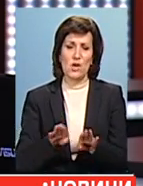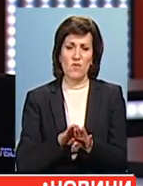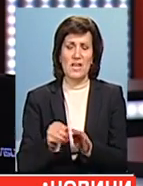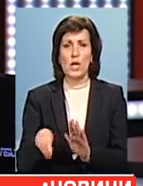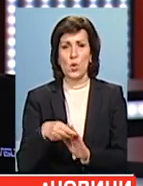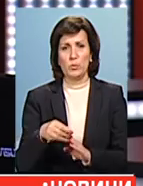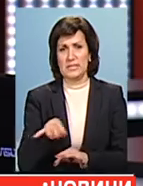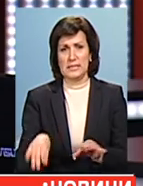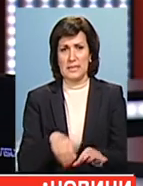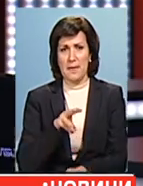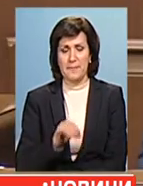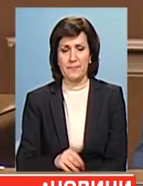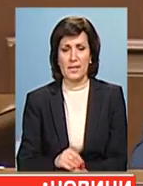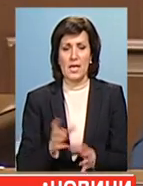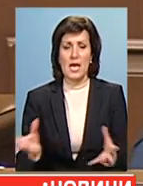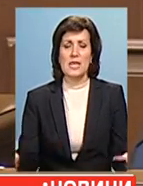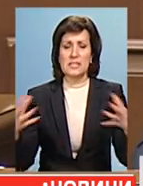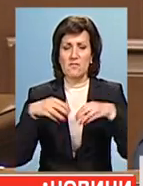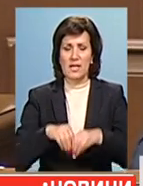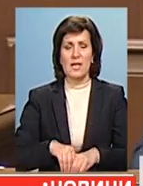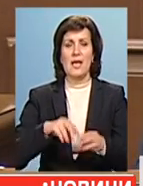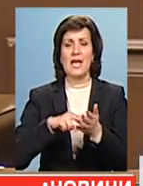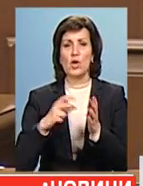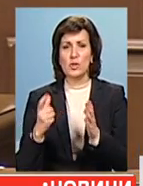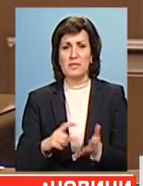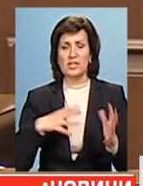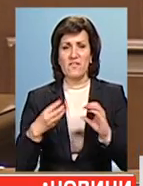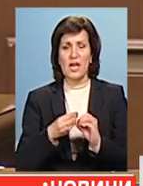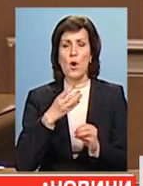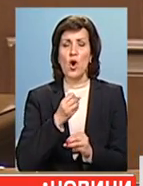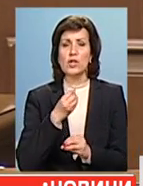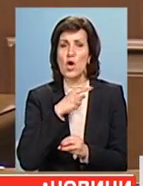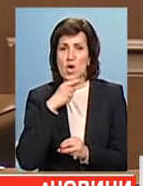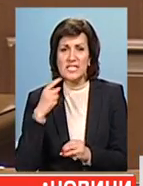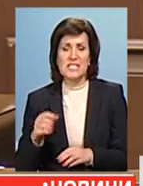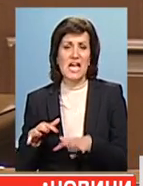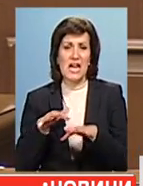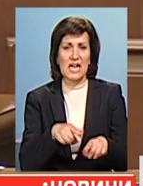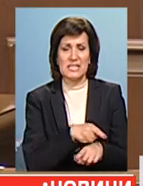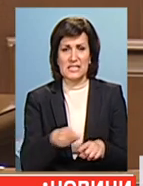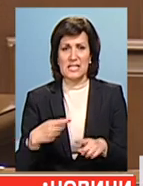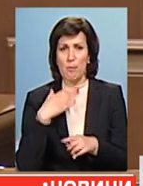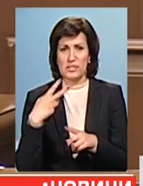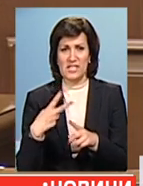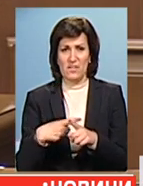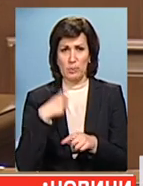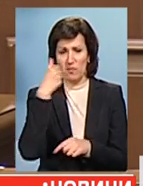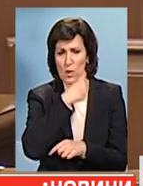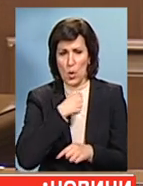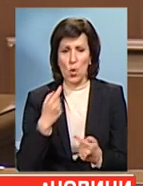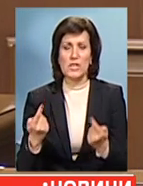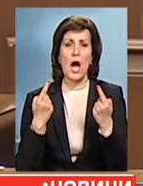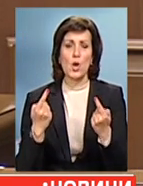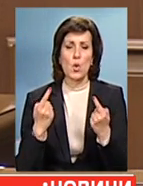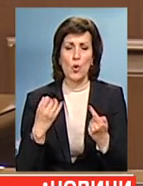корупційні схеми. Совокупный экономический эффект от российской агрессии за последние 2,5 года